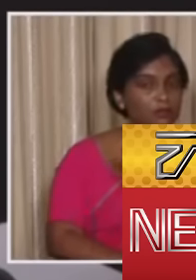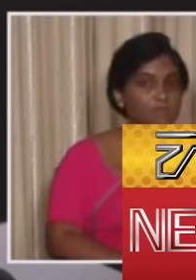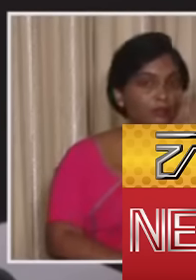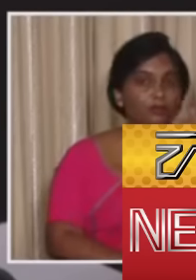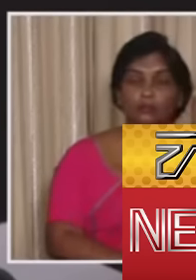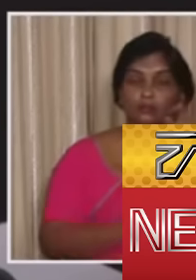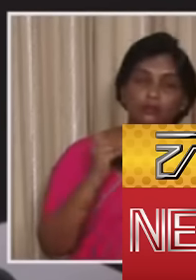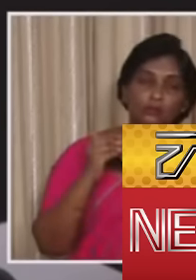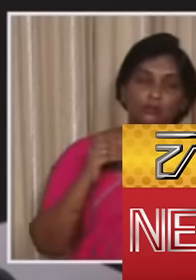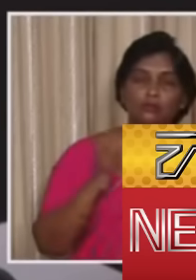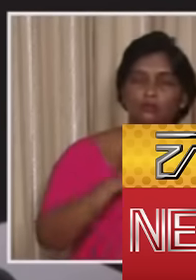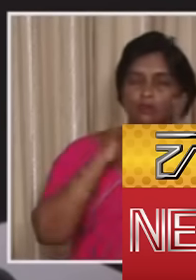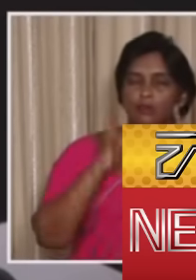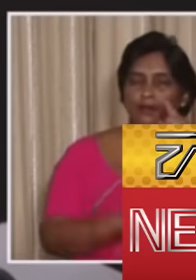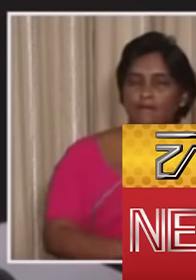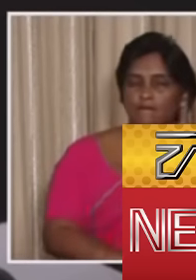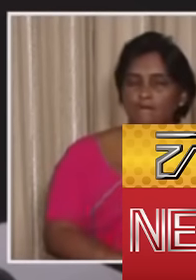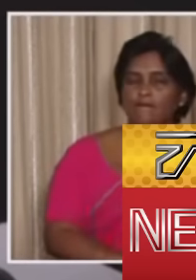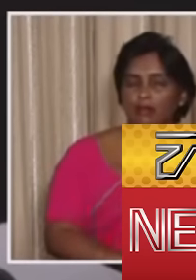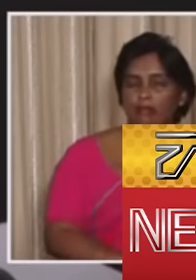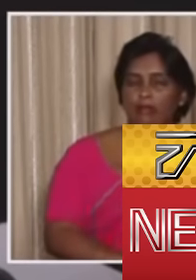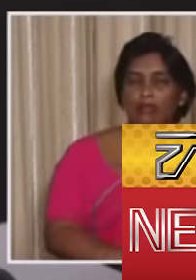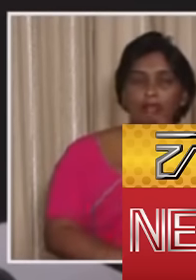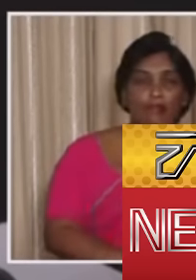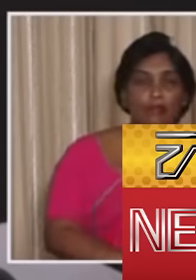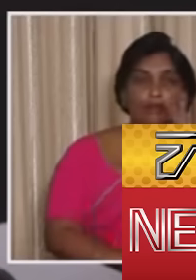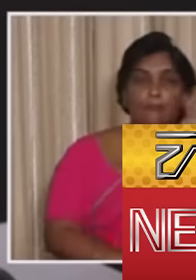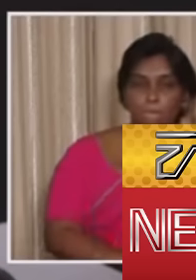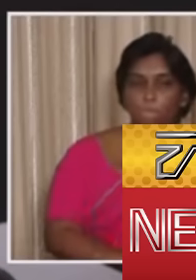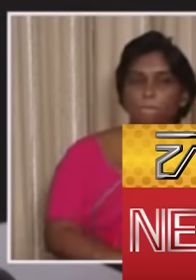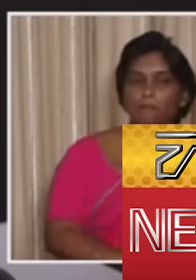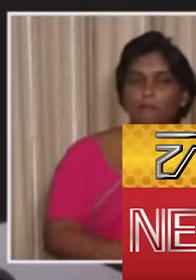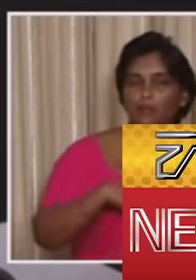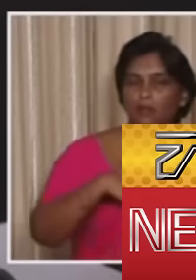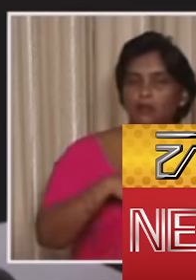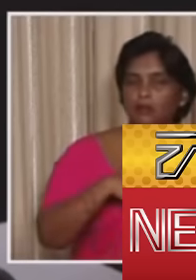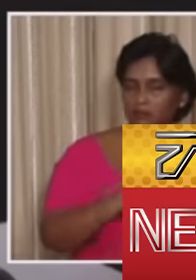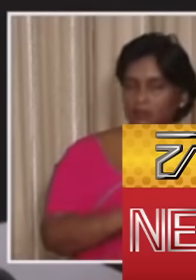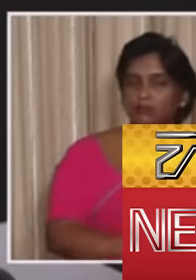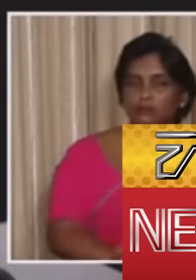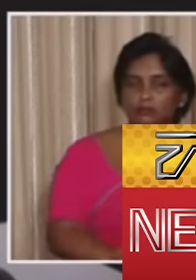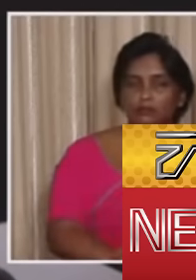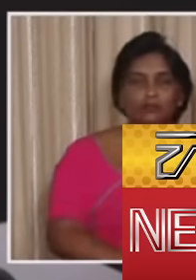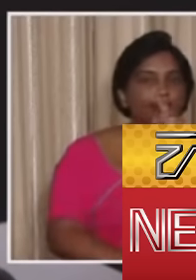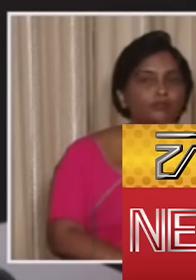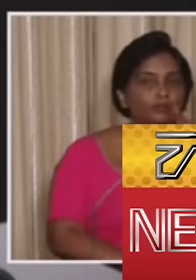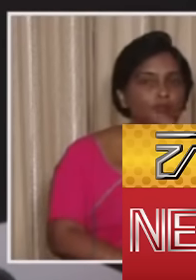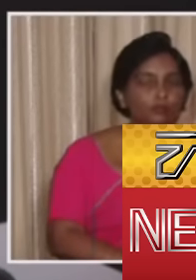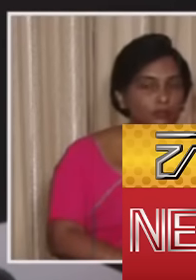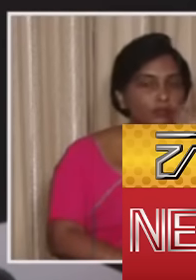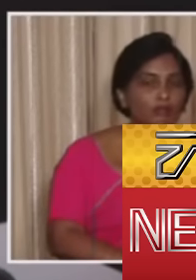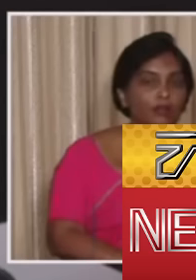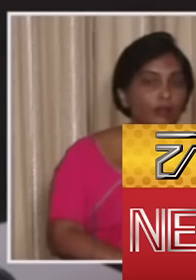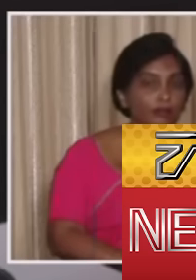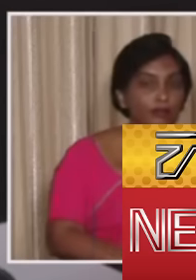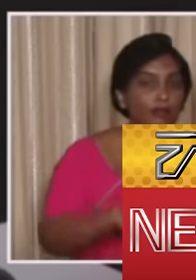2002 ඉඳන් විශාල වැරද්දක් කරලා තිබෙනවා ඒ වැරද්දේ ප්‍රතිවිපාක තමයි මේ මුහුණ දෙන්නේ කියලා හැබැයි වැරද්දේ ප්‍රතිවිපාක වලට වැරද්ද කරපු